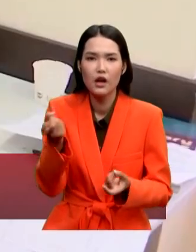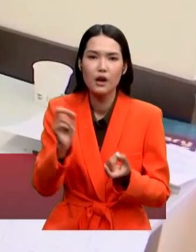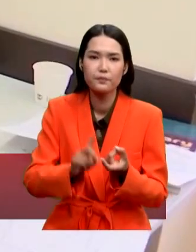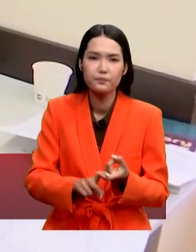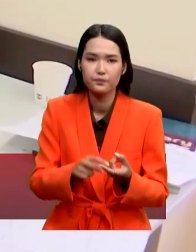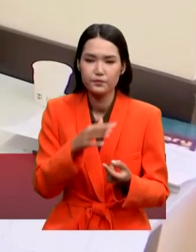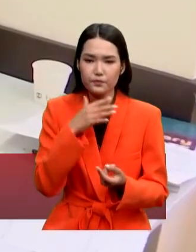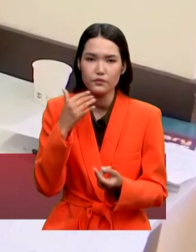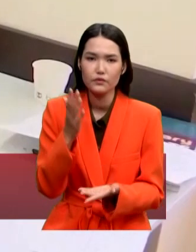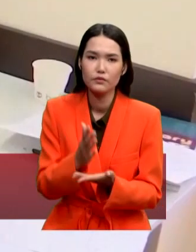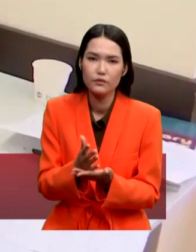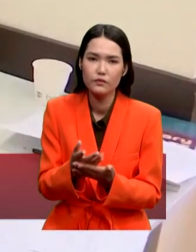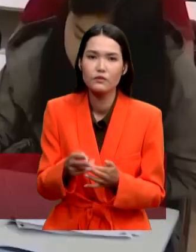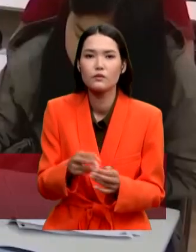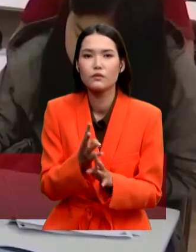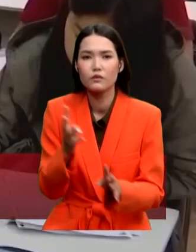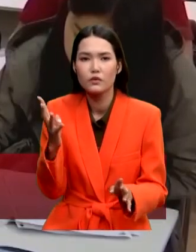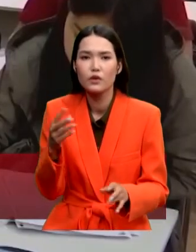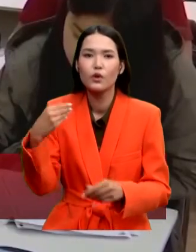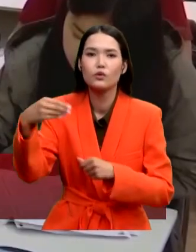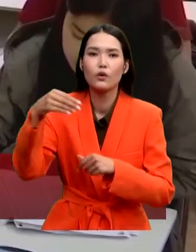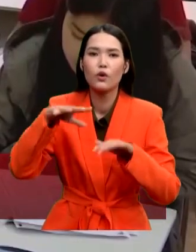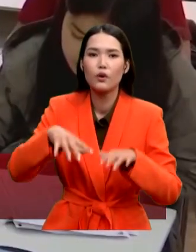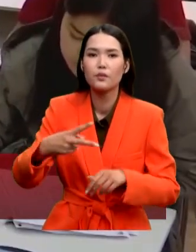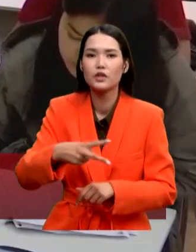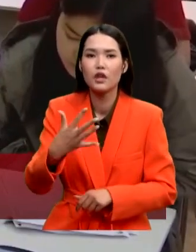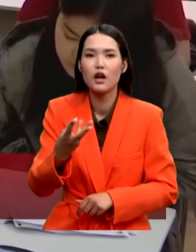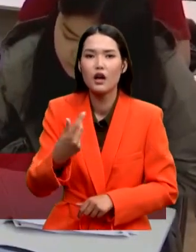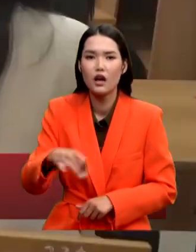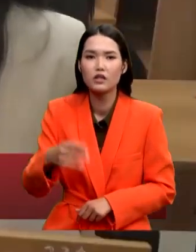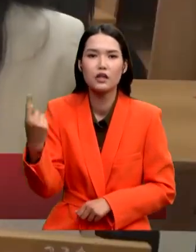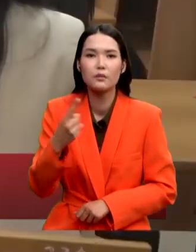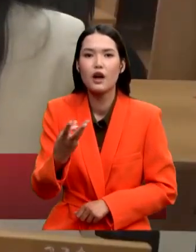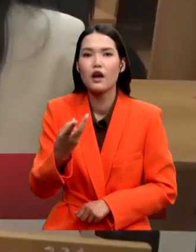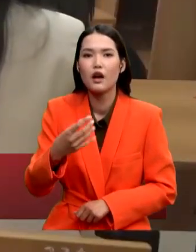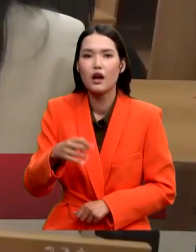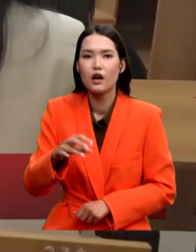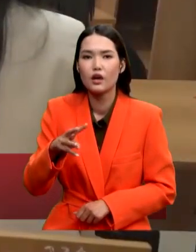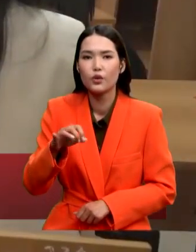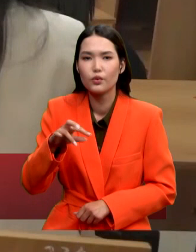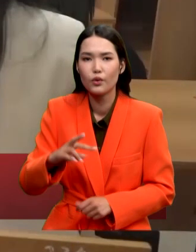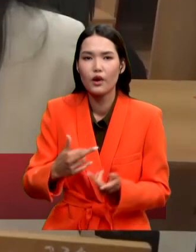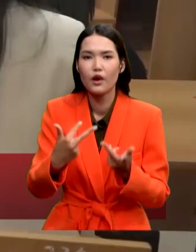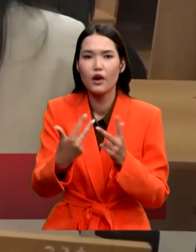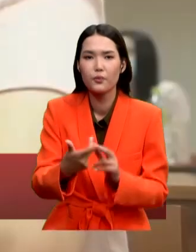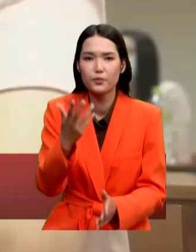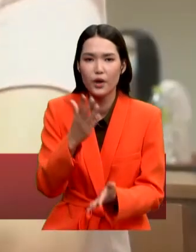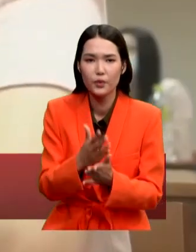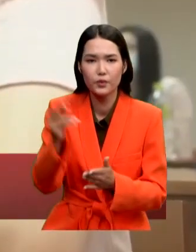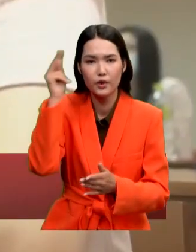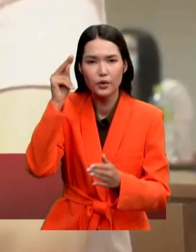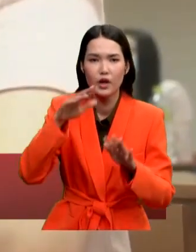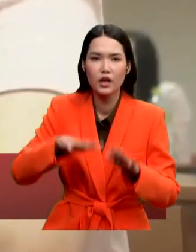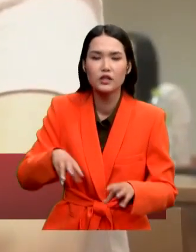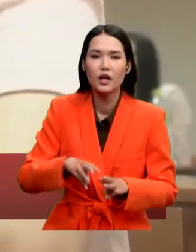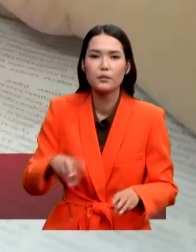сын көп. Соның өзектісі соңғы қоңырауды 25 мамырдан 1 маусымға ауыстыру болып отыр. Оқу ағарту министрі